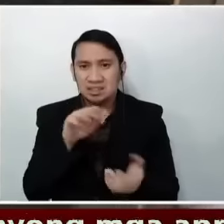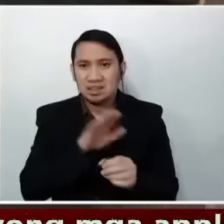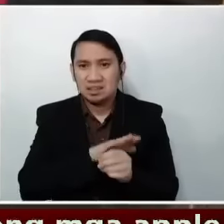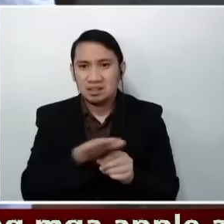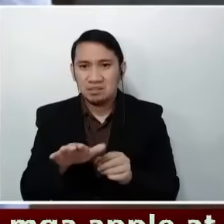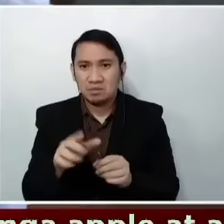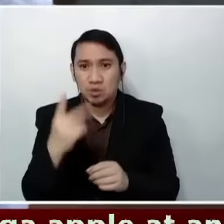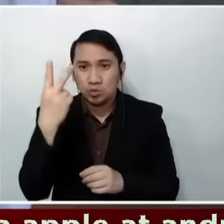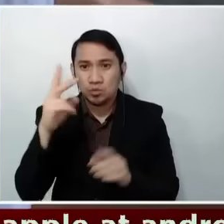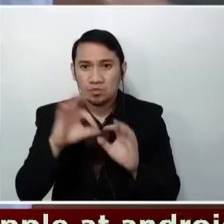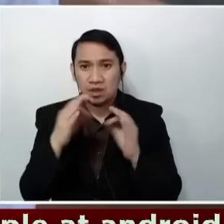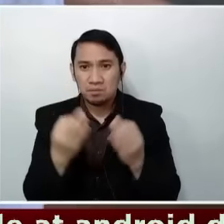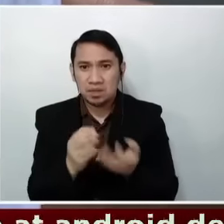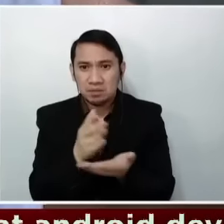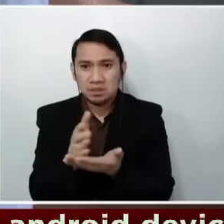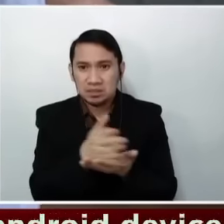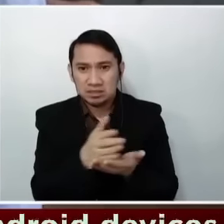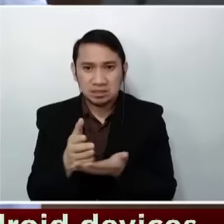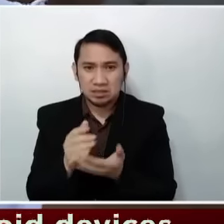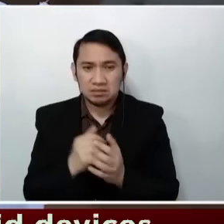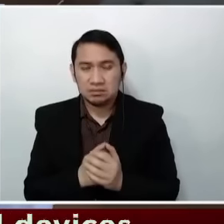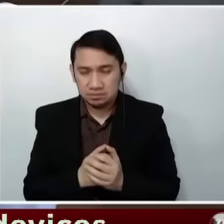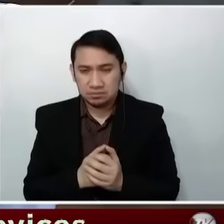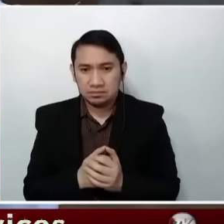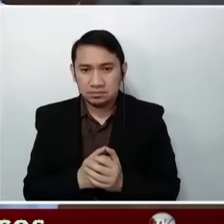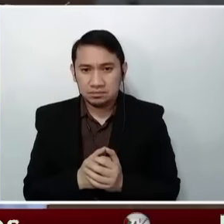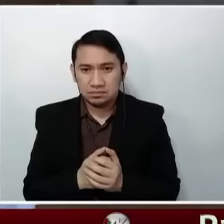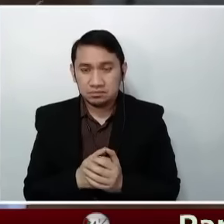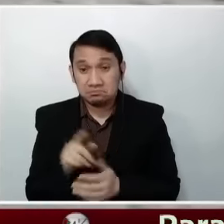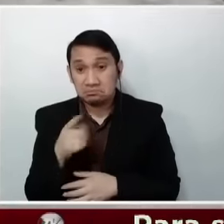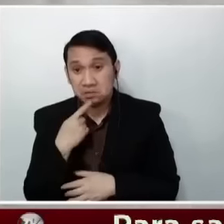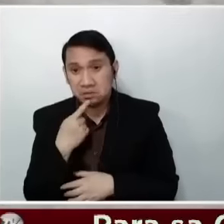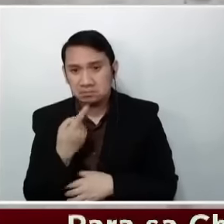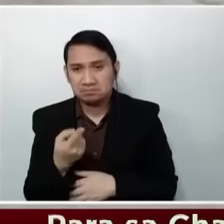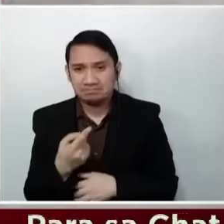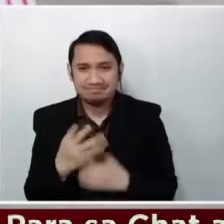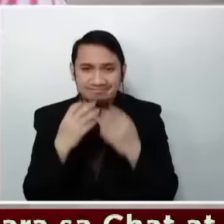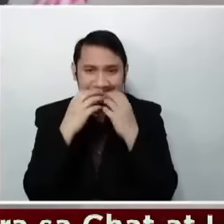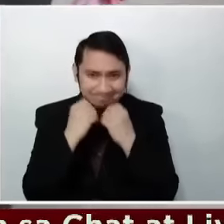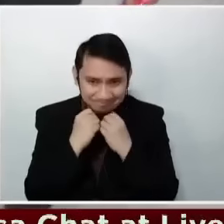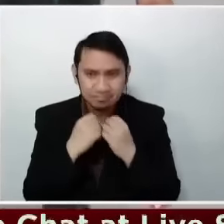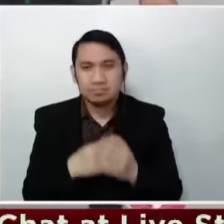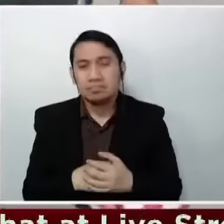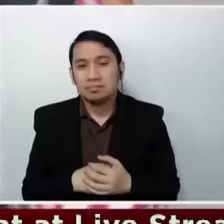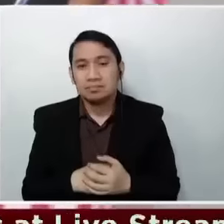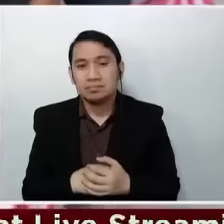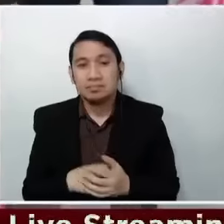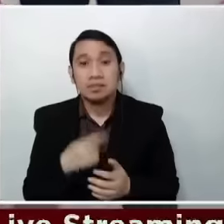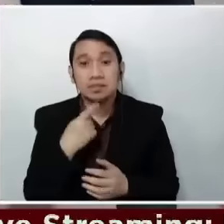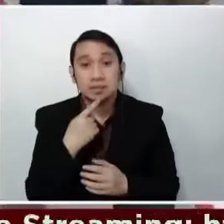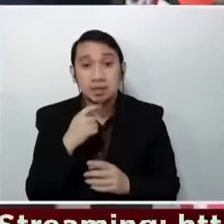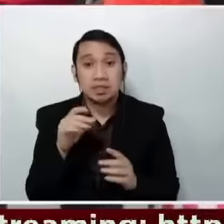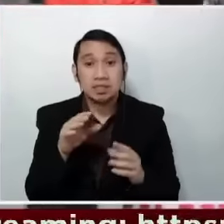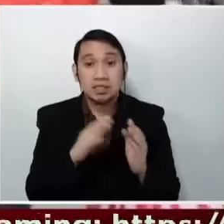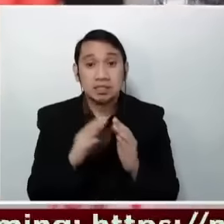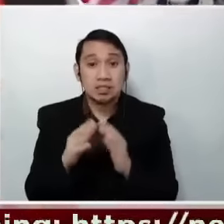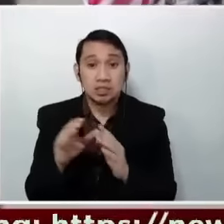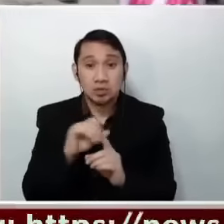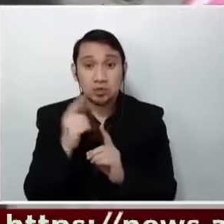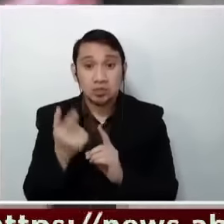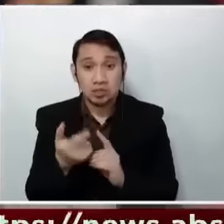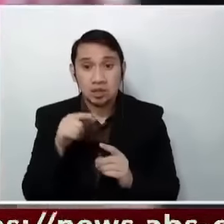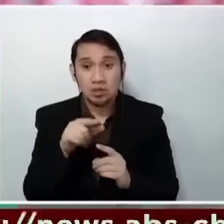2 pamilya. Ay, gagawin po namin lahat ang magagawa namin para magkasya lang. Ayon sa City Social Welfare ng Taguig, 3,000 pamilya